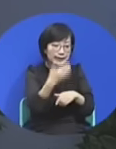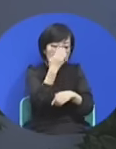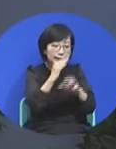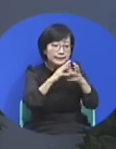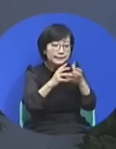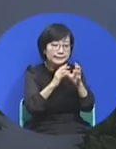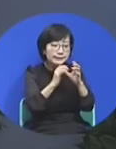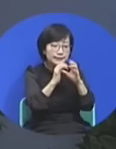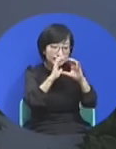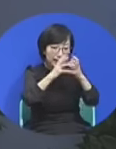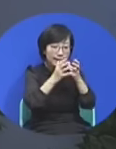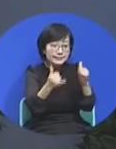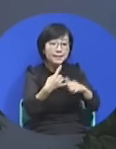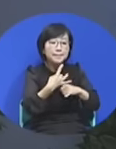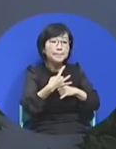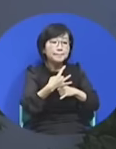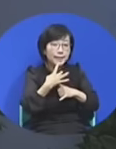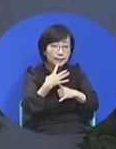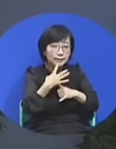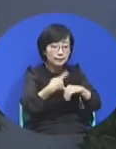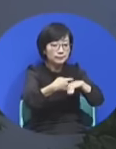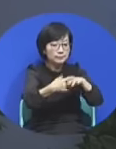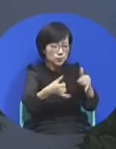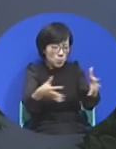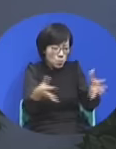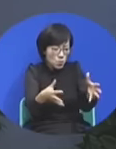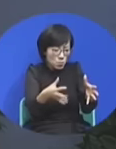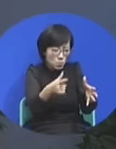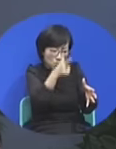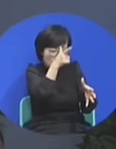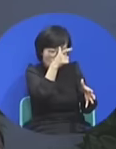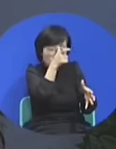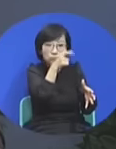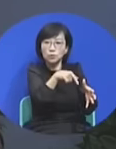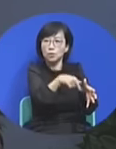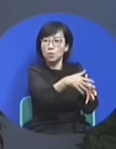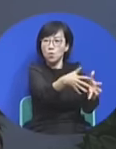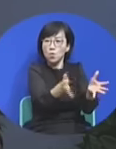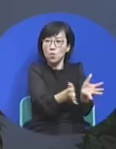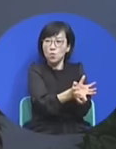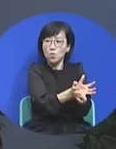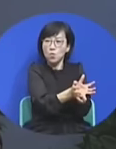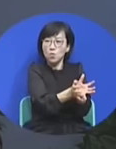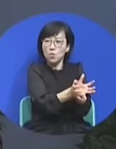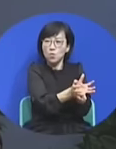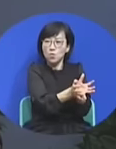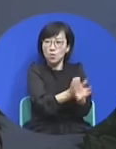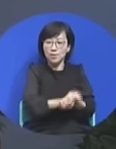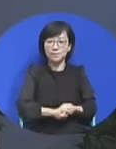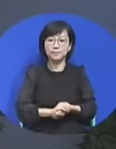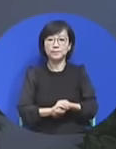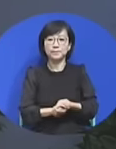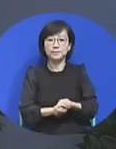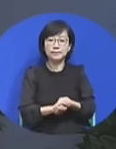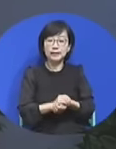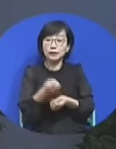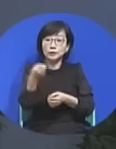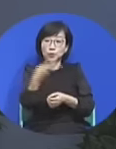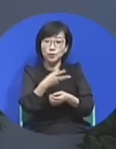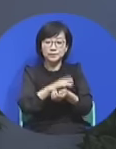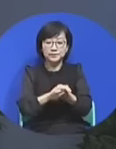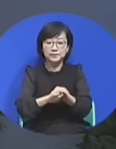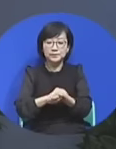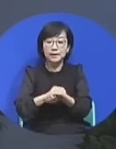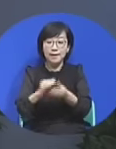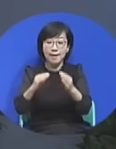And Israel continued to live their lives consumed with nationalism. 거기다가 패권주의에 힘을 쓰고 있는 애굽이